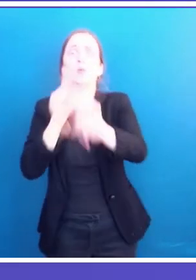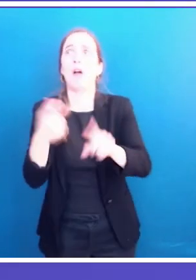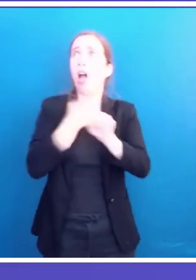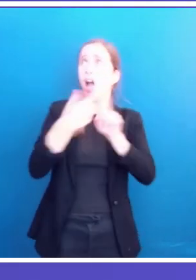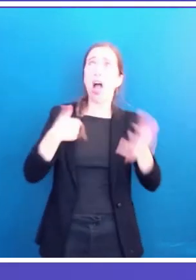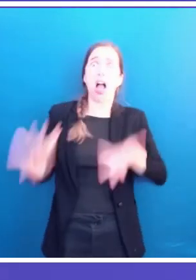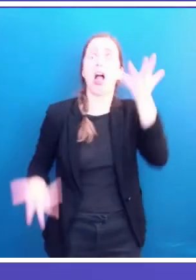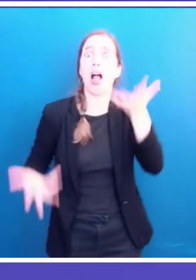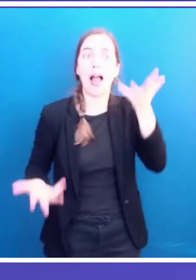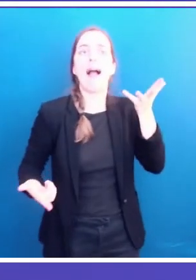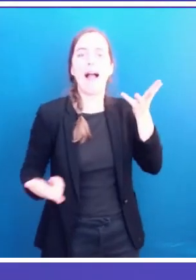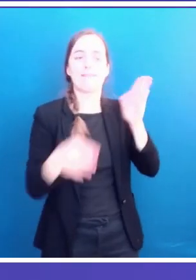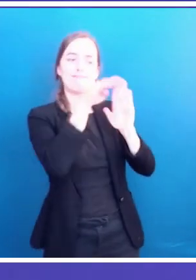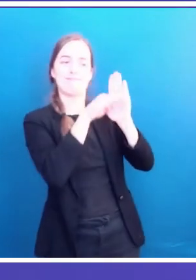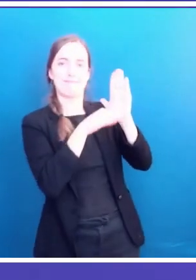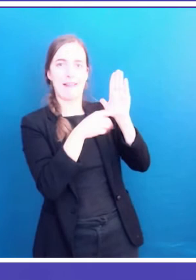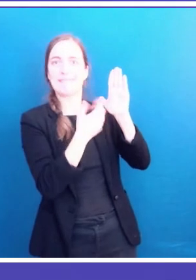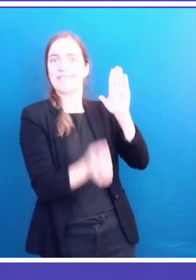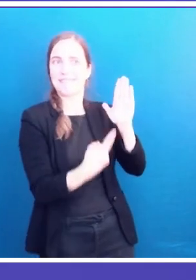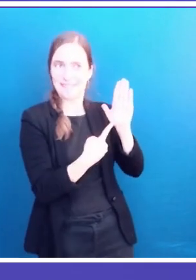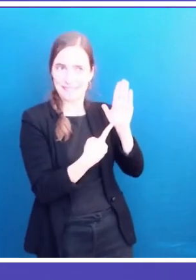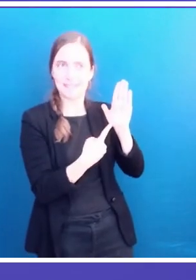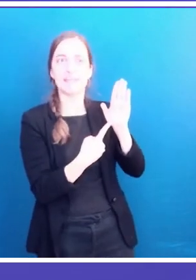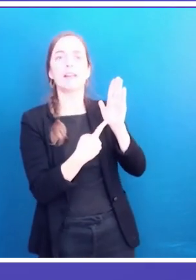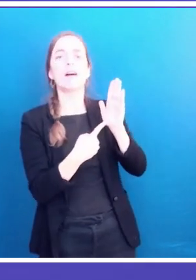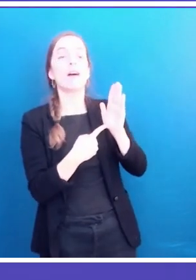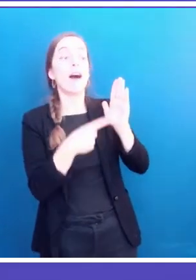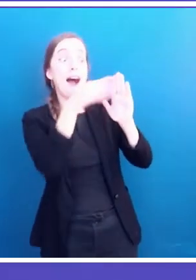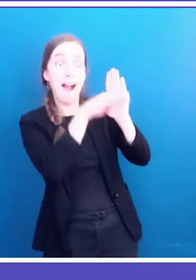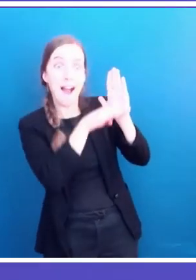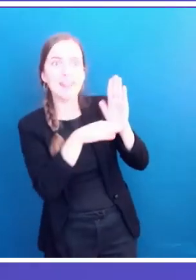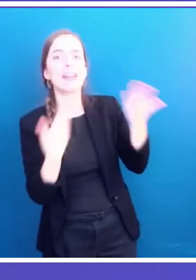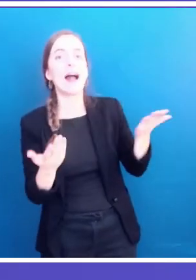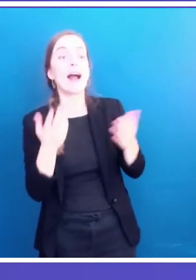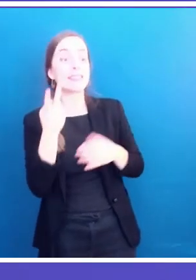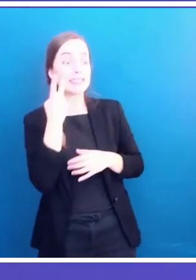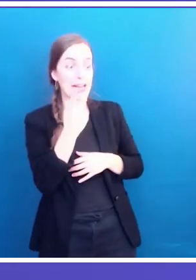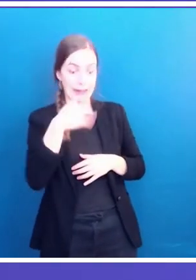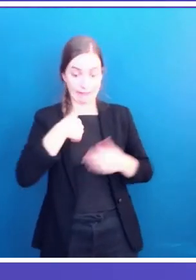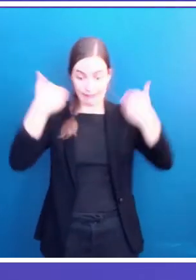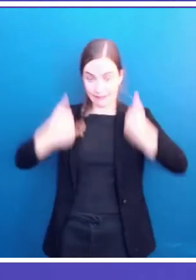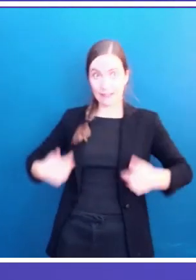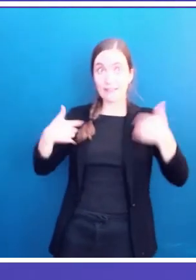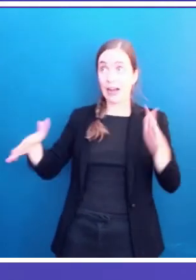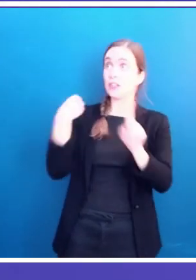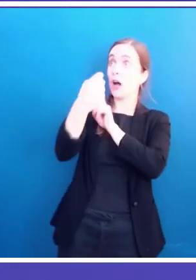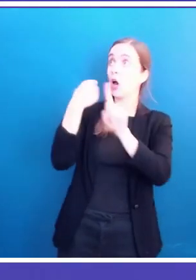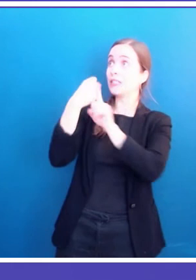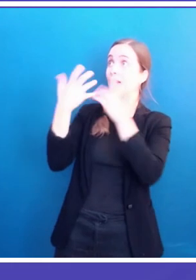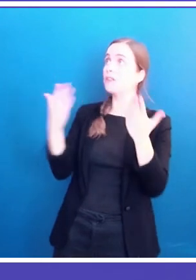توجيهات معينة لكي نزودهم بالمعلومات عن مختلف الخدمات والمساعدة التي يمكن أن نوفرها في حال